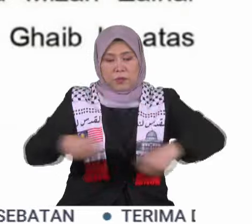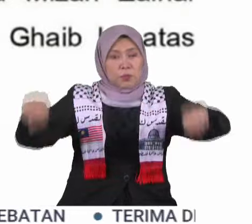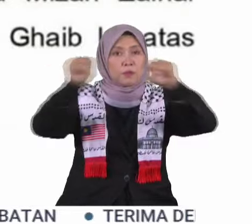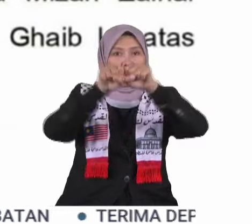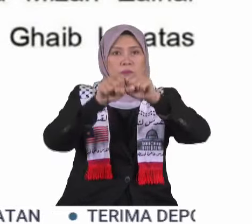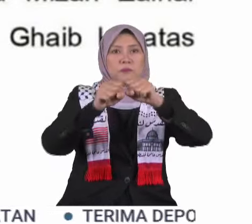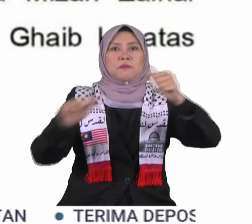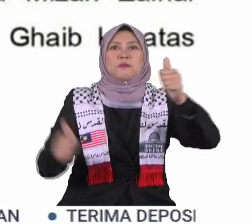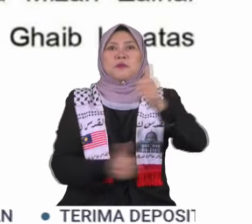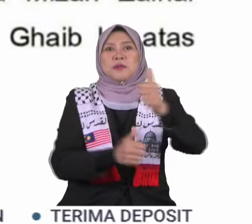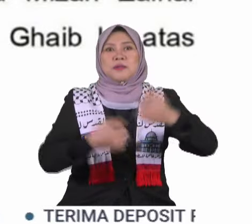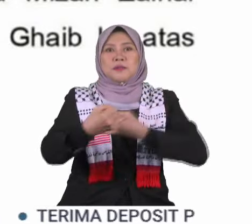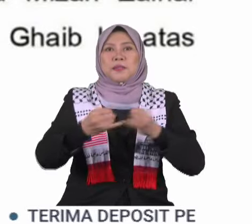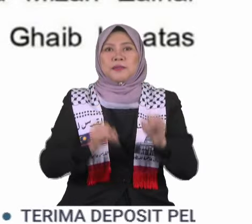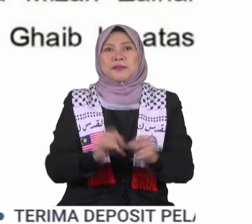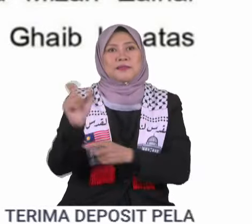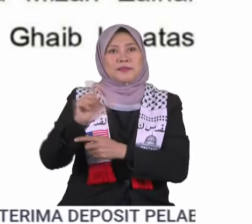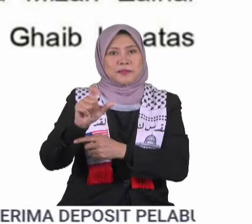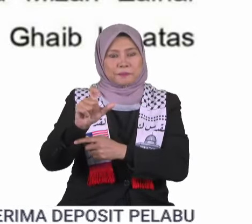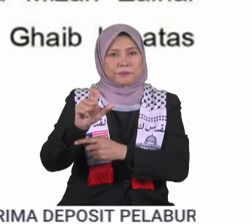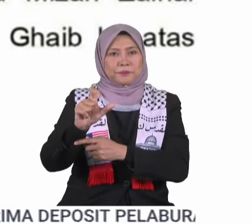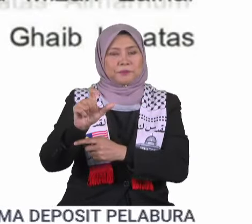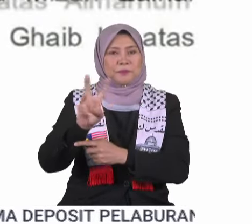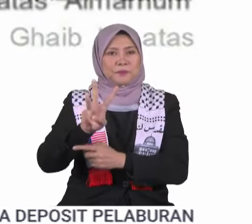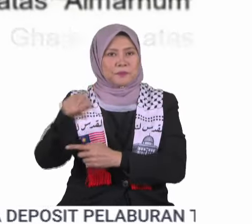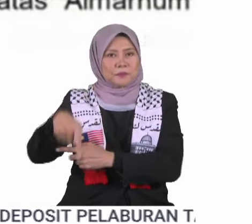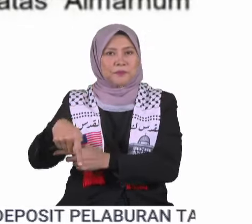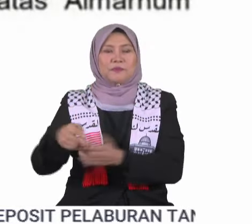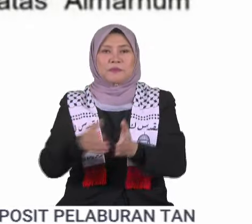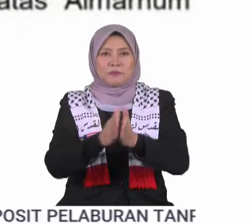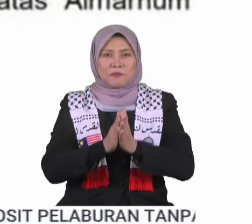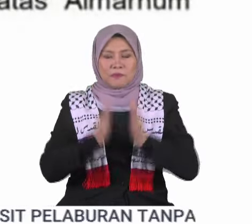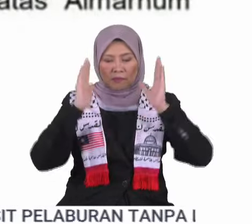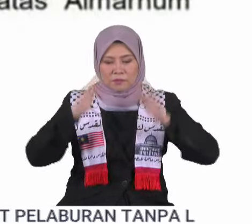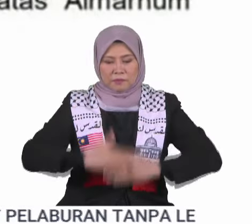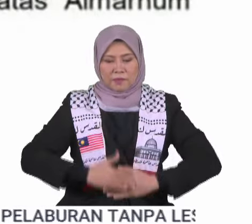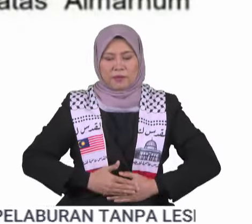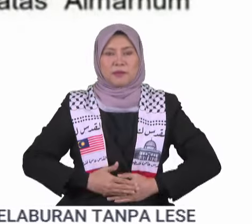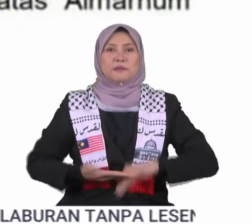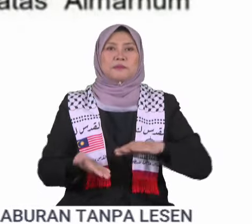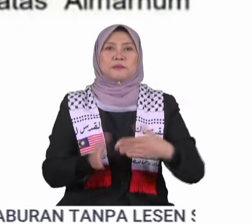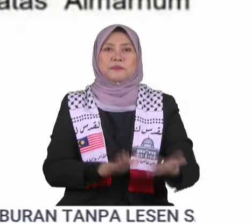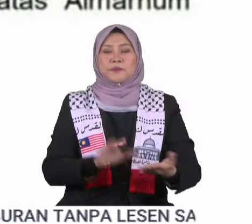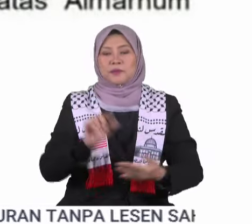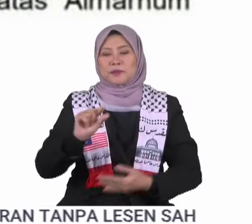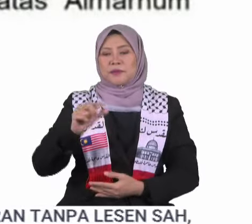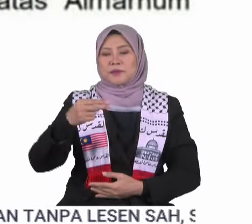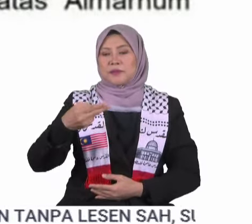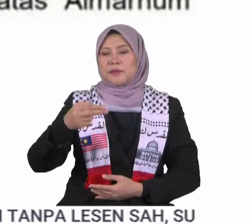pentadbiran Jabatan Agama Islam Wilayah Persekutuan juga diminta untuk mengadakan solat jenazah ghaib. Thank you.